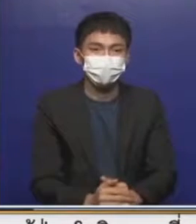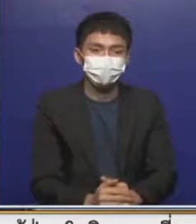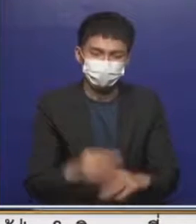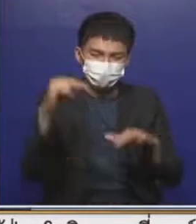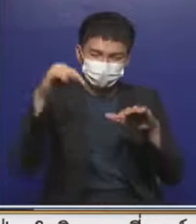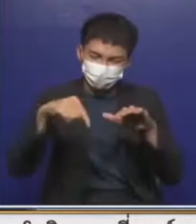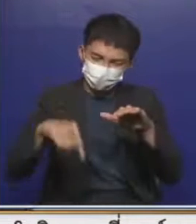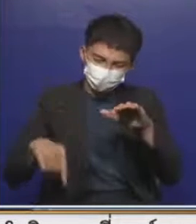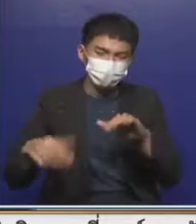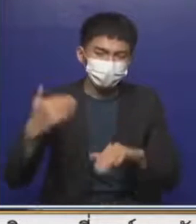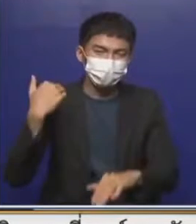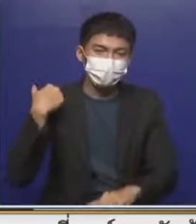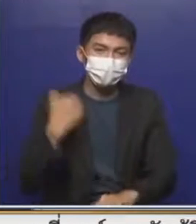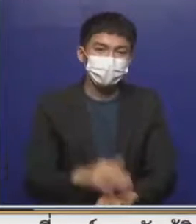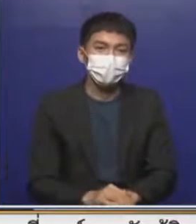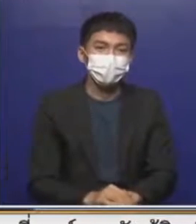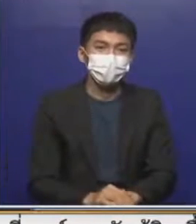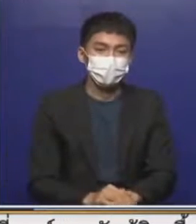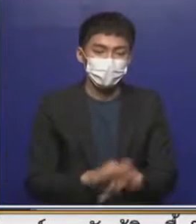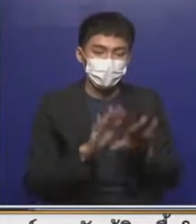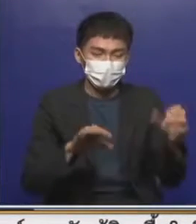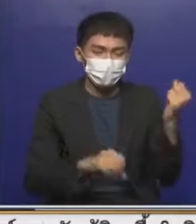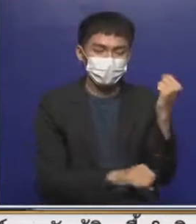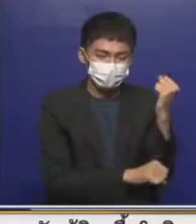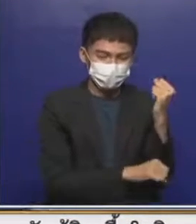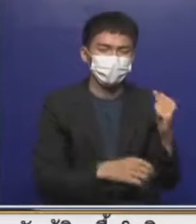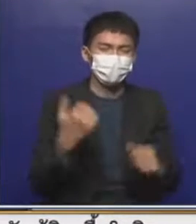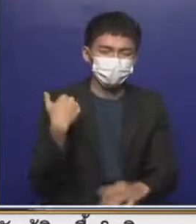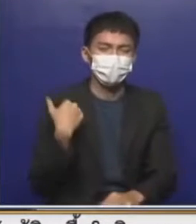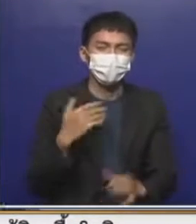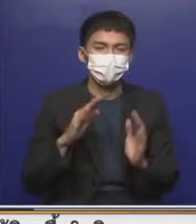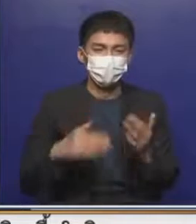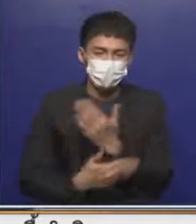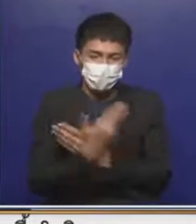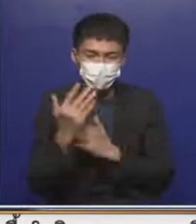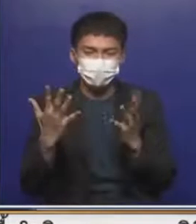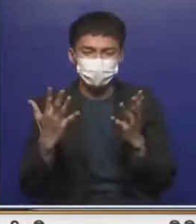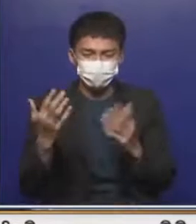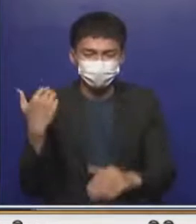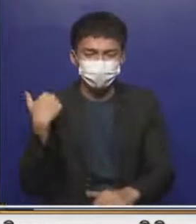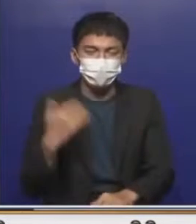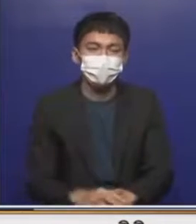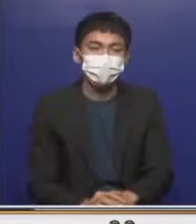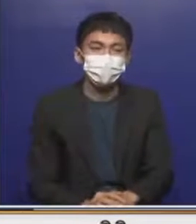นเด็อยากจนโดนเด็ก ด้วยโอกาโดนมาถึค amigaพิการ